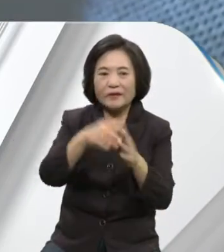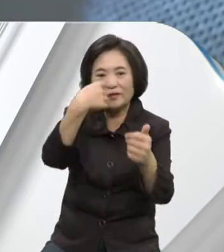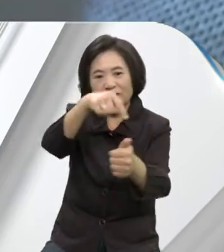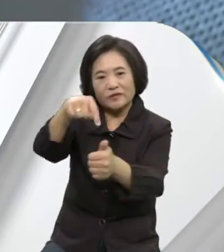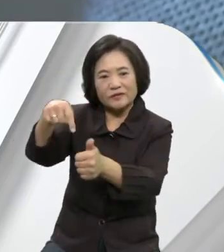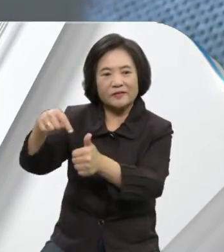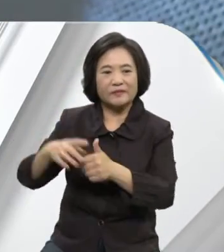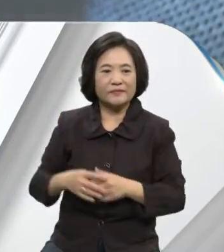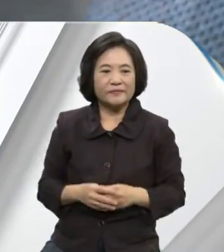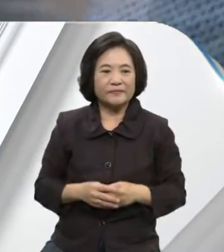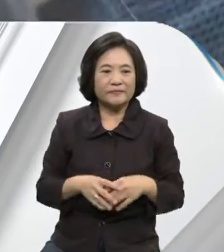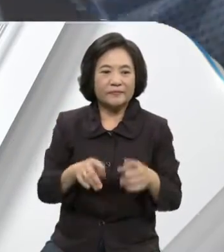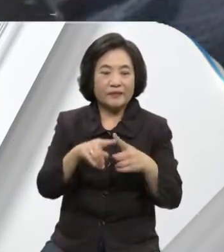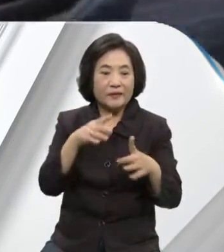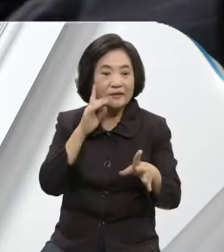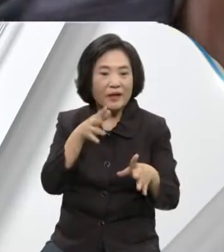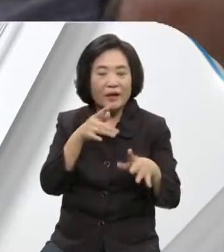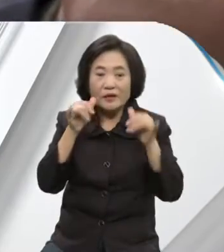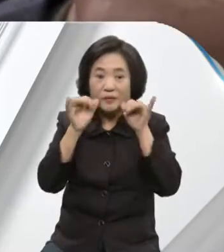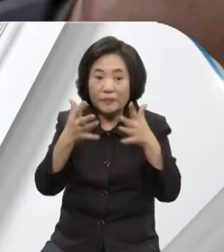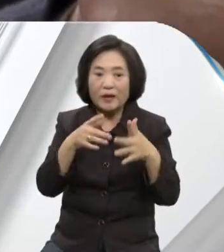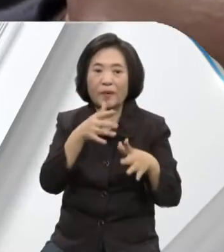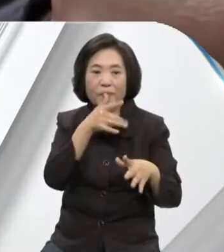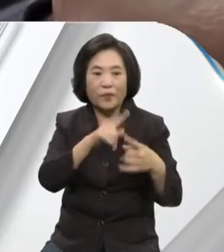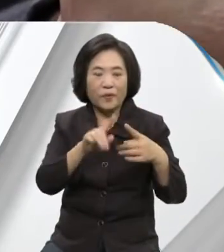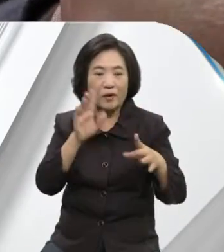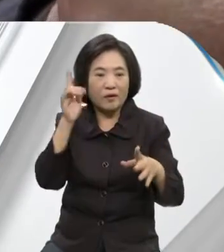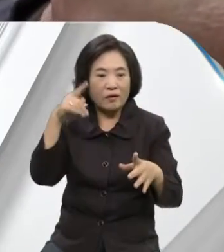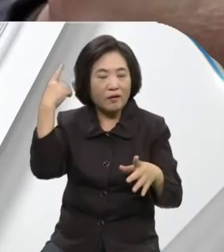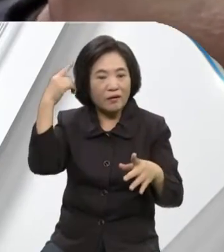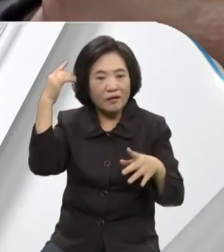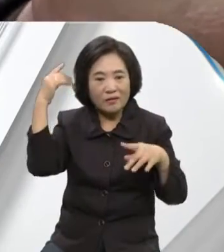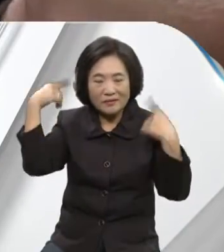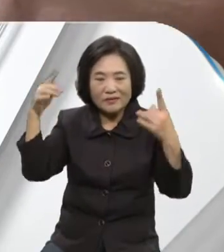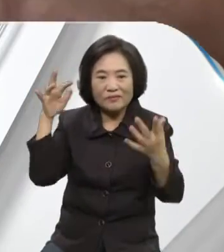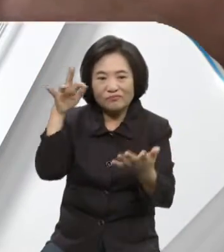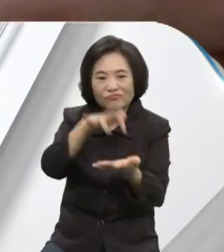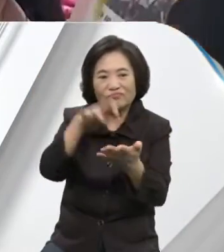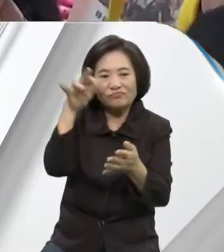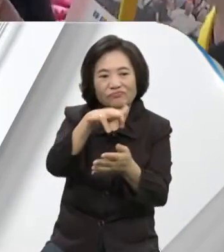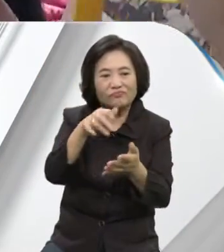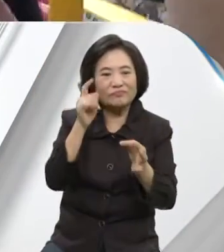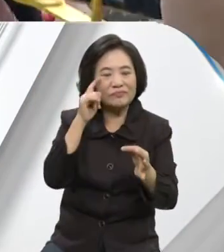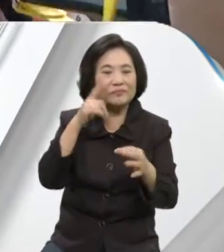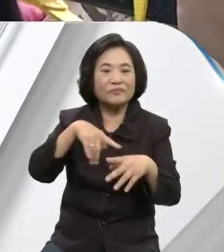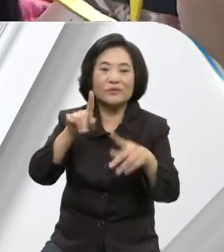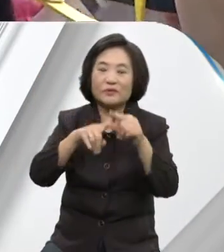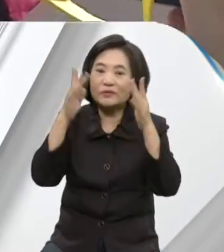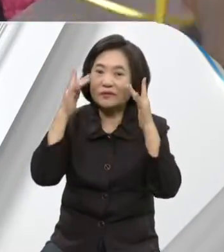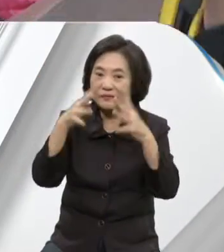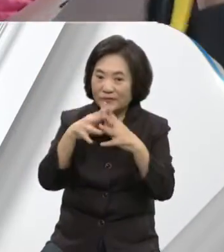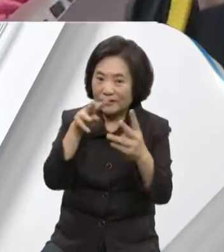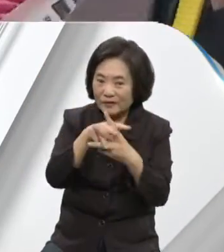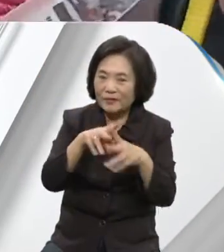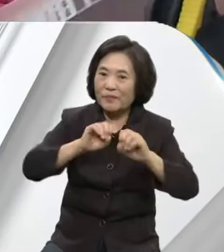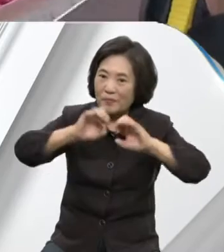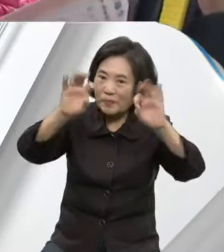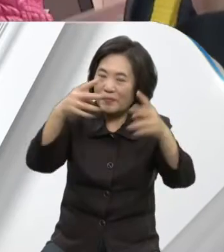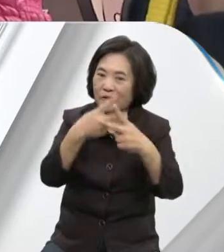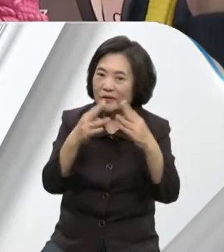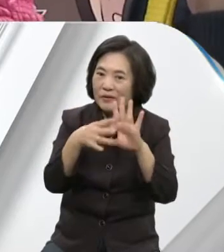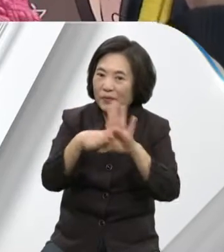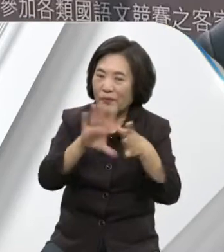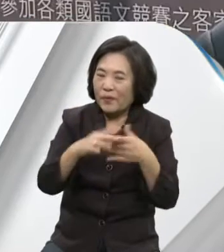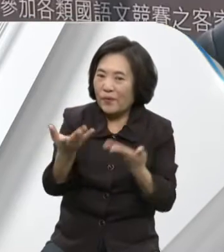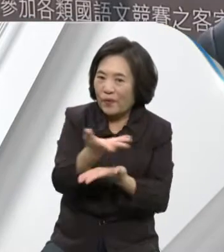的扩强。连接效果西班牙法，还给他摆起牡蛎丝丝，主南为主了的微缩，推荐客家语言的文化